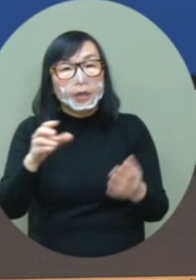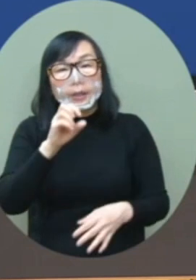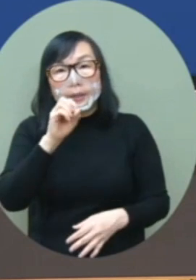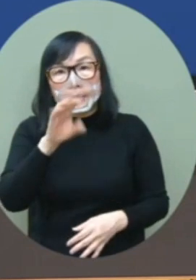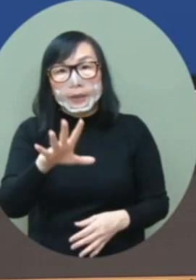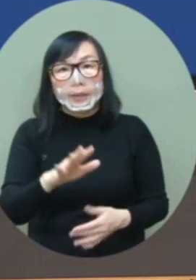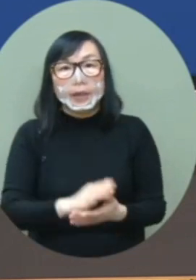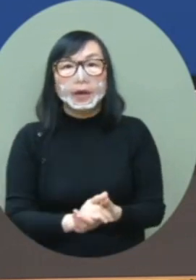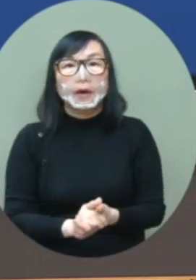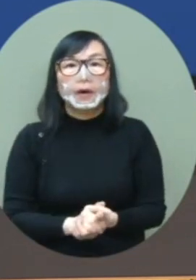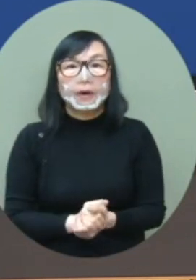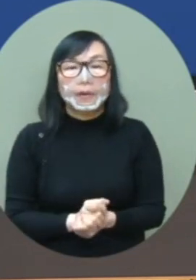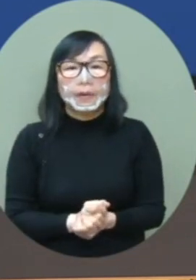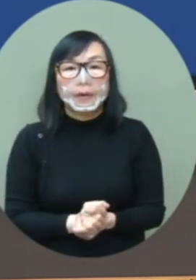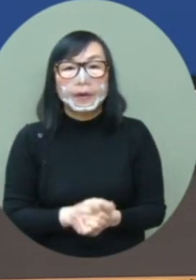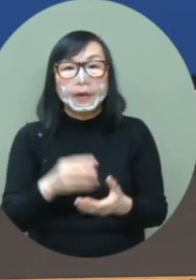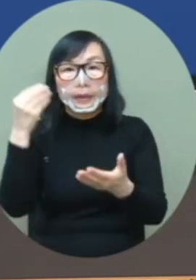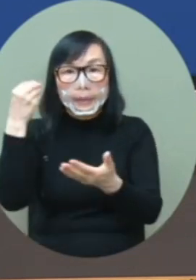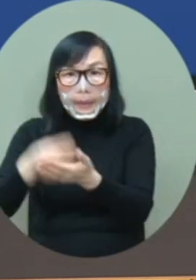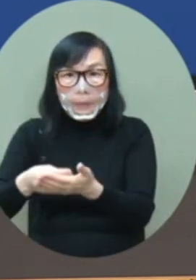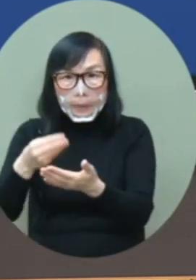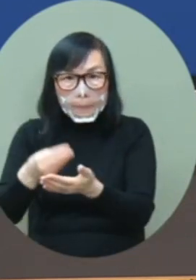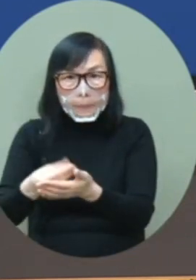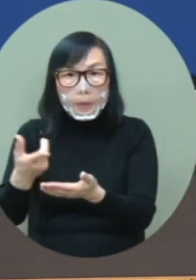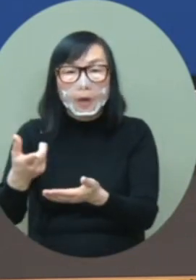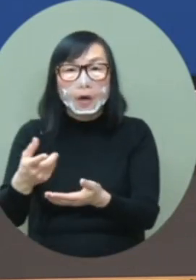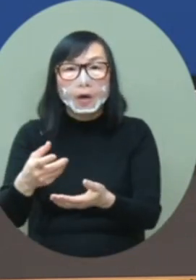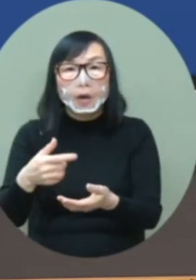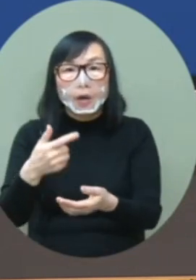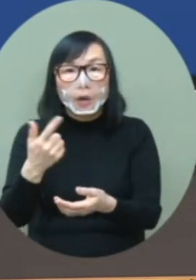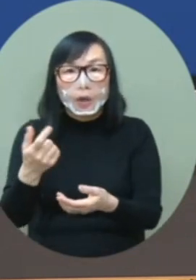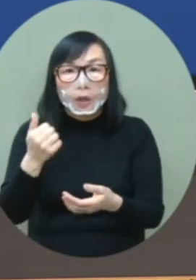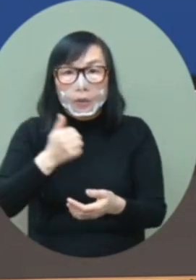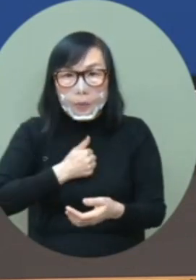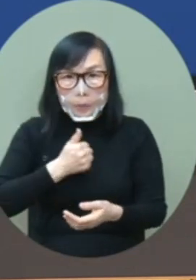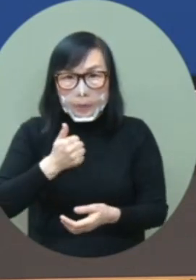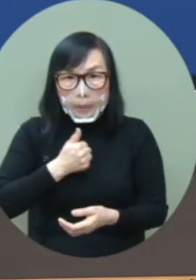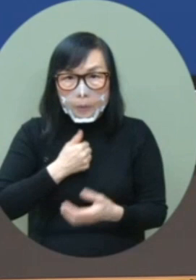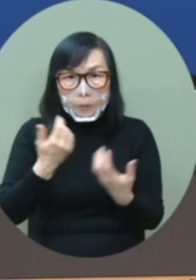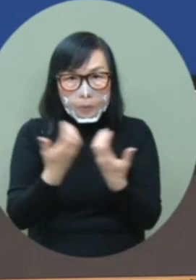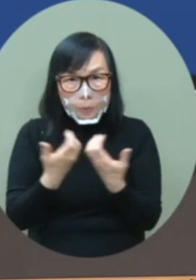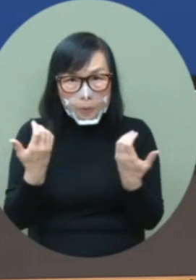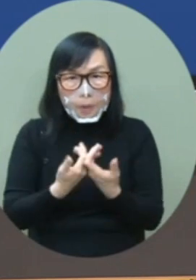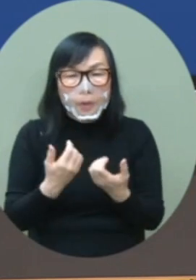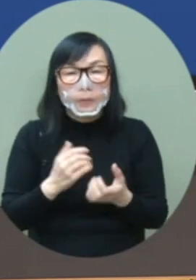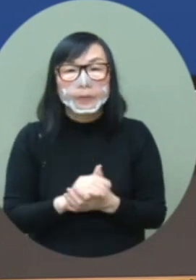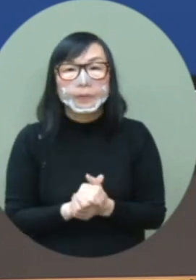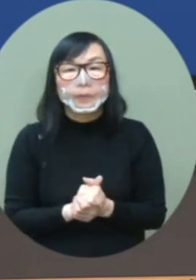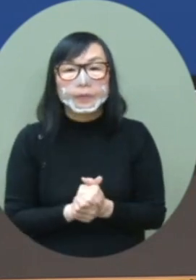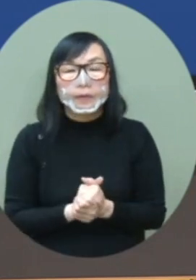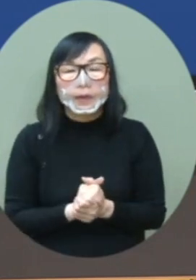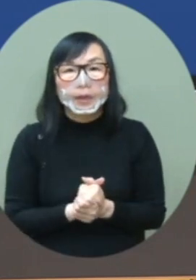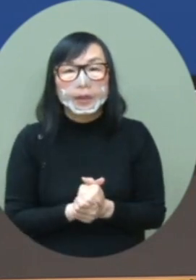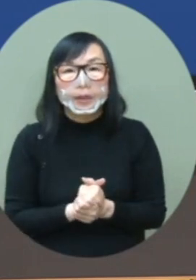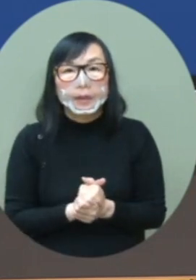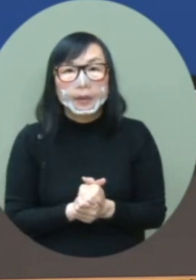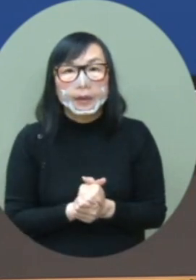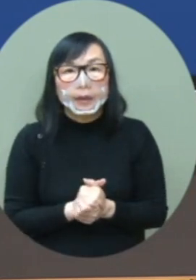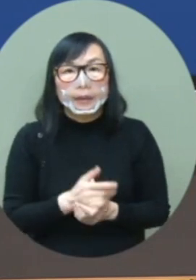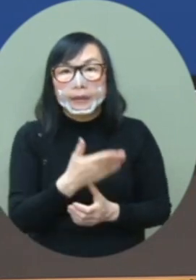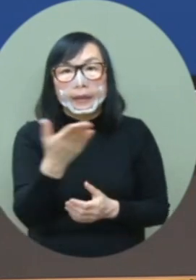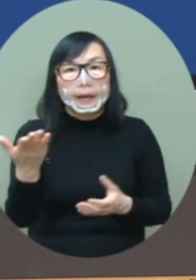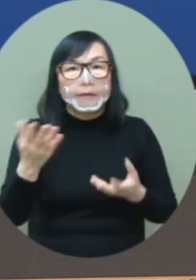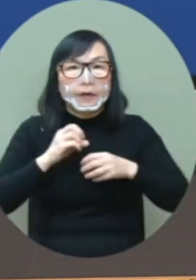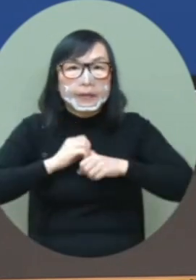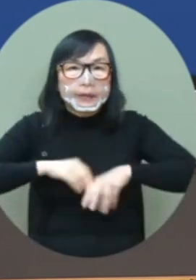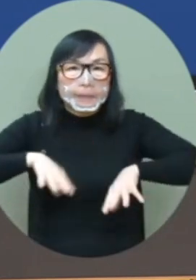我哋係成功購入咗相當足夠數量啊，咁所以大家可以